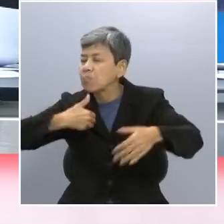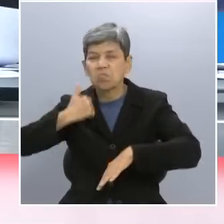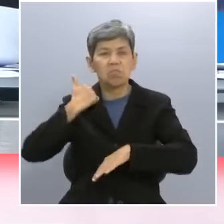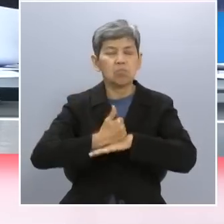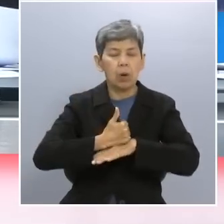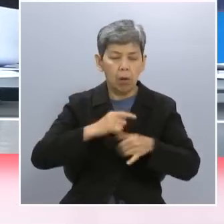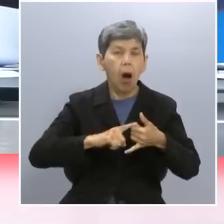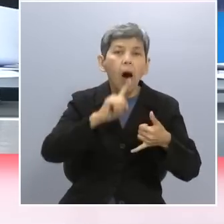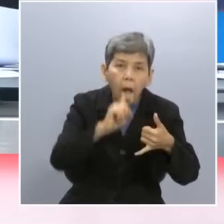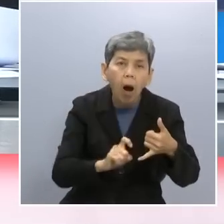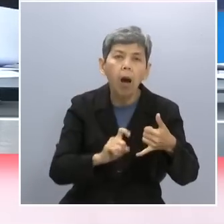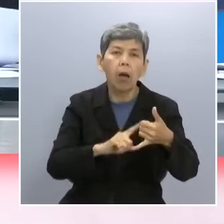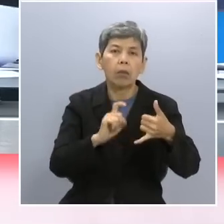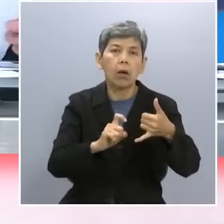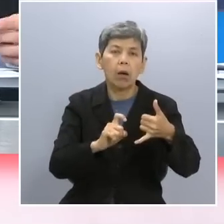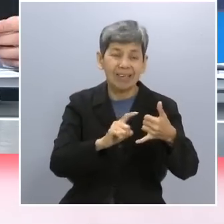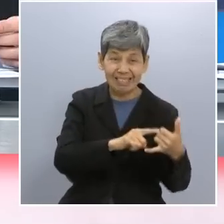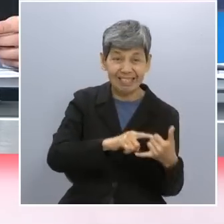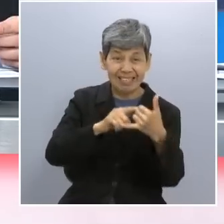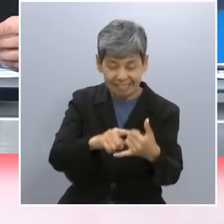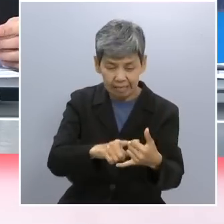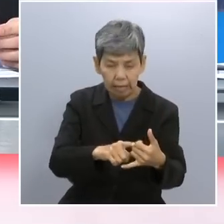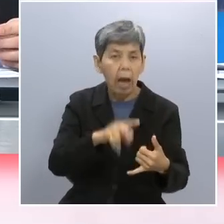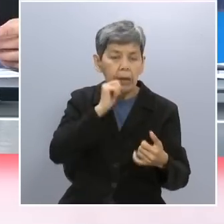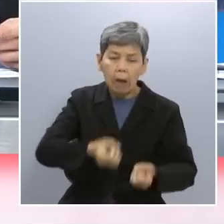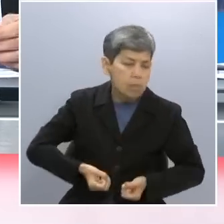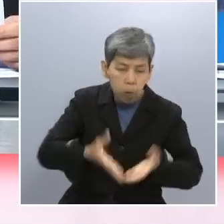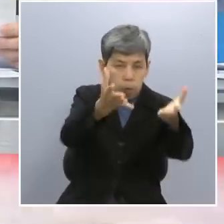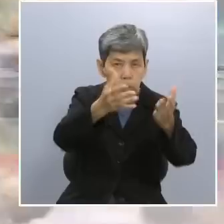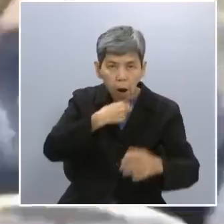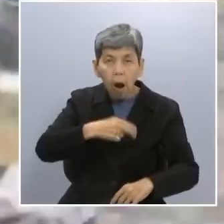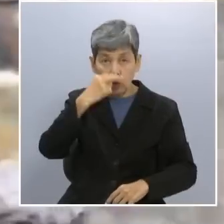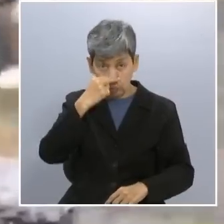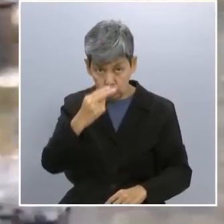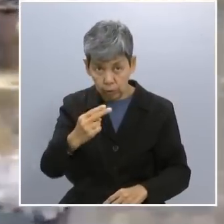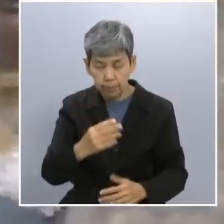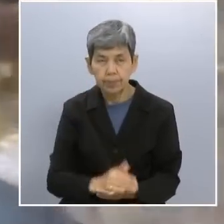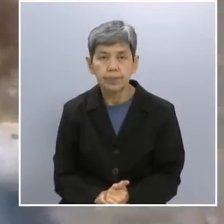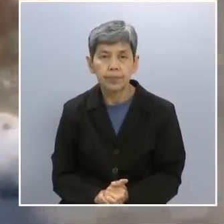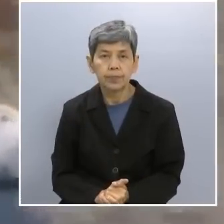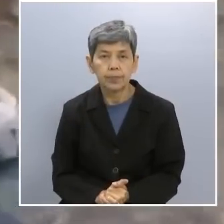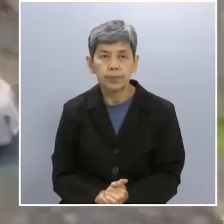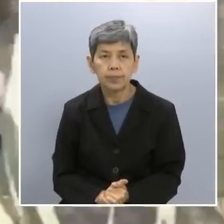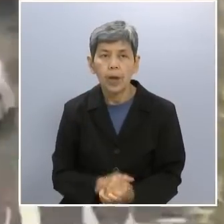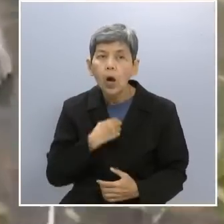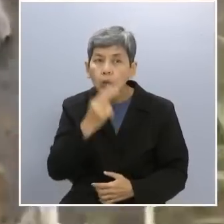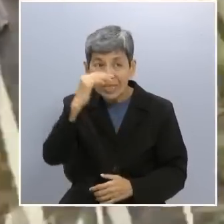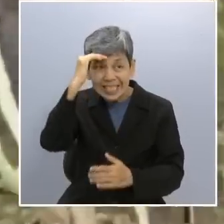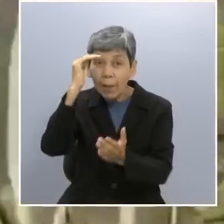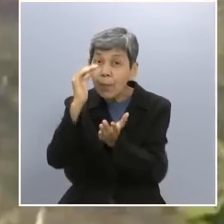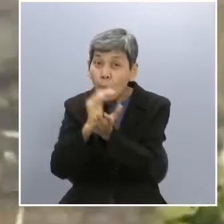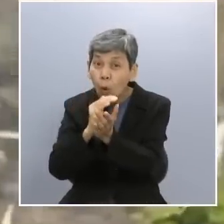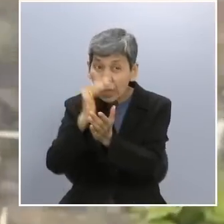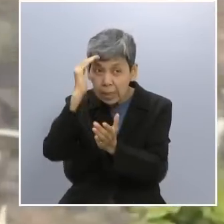ถูกฆ่านะครับคุณผู้ชมครับแล้วเอาศพเนี่ยไปโยนทิ้งน้ำนะฮะลองไปดูหน่อยคุณผู้ชมครับเนี่ยนะฮะตำรวจที่สภ.